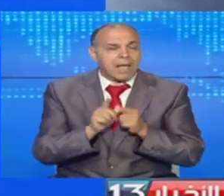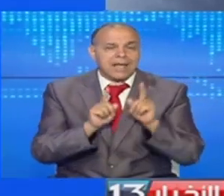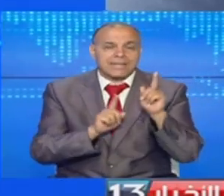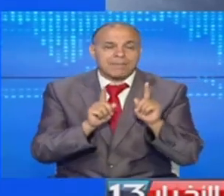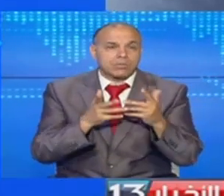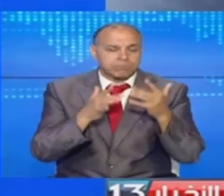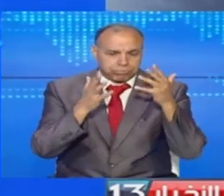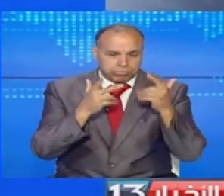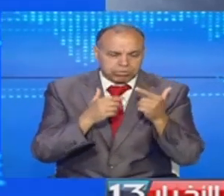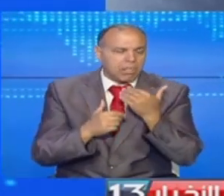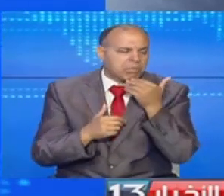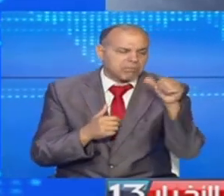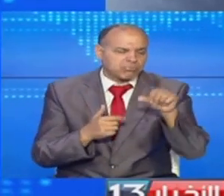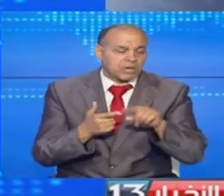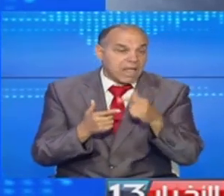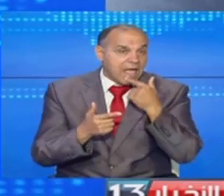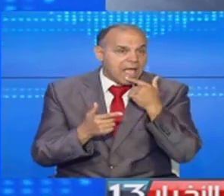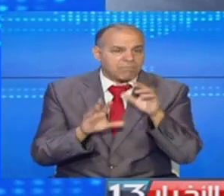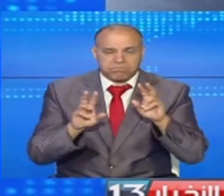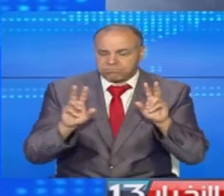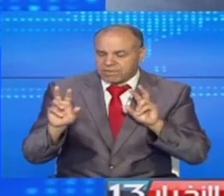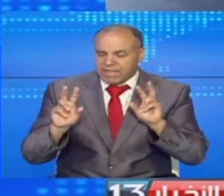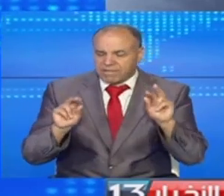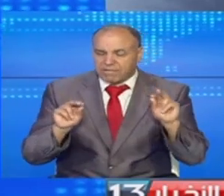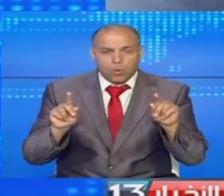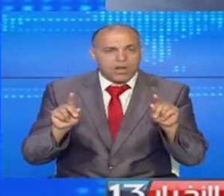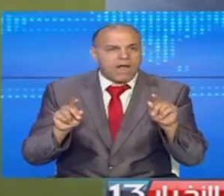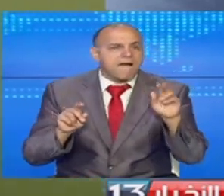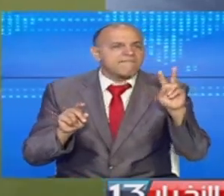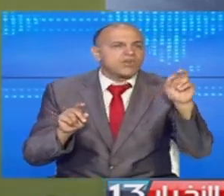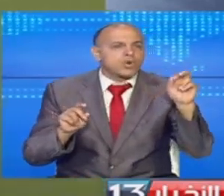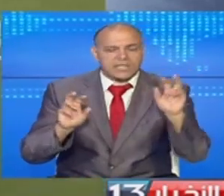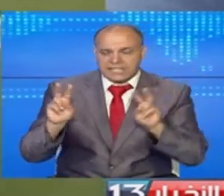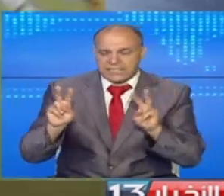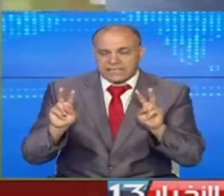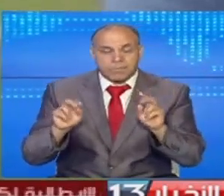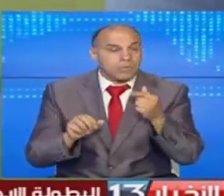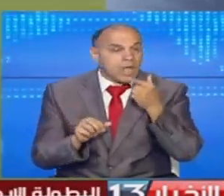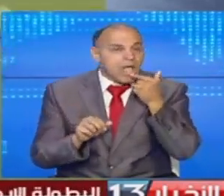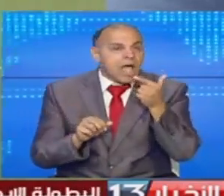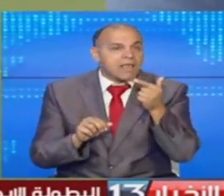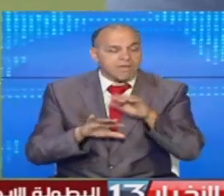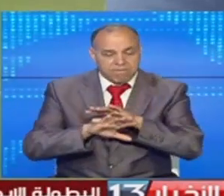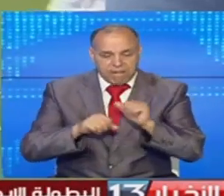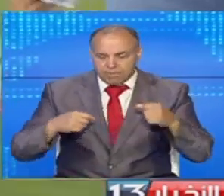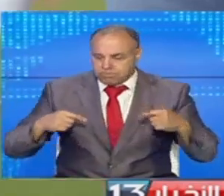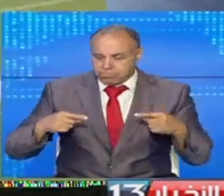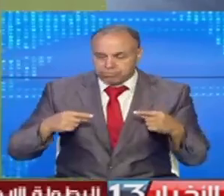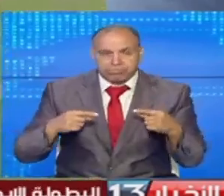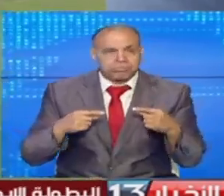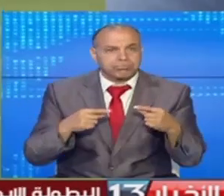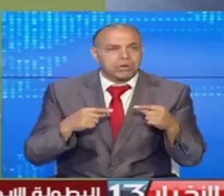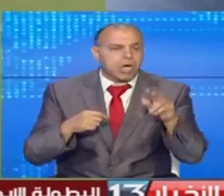ميلانو نتائجه السيئة عندما اكتفى بالتعادل مع فيرونا بهدفين لهدفين في ختام مباريات